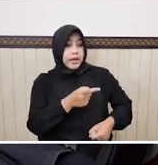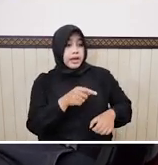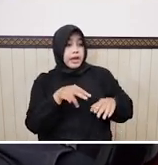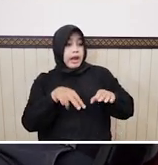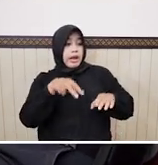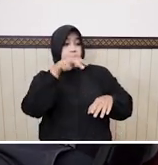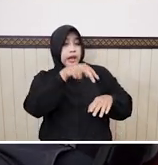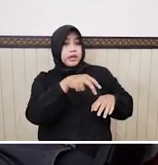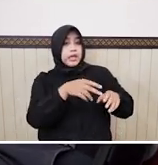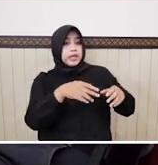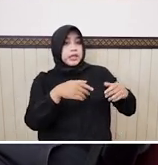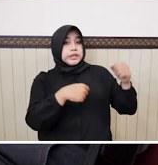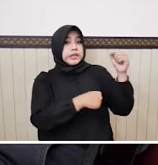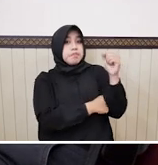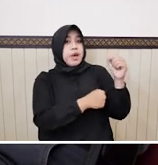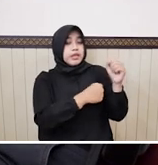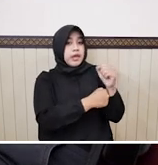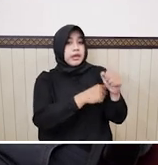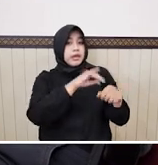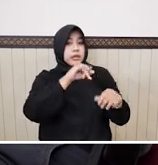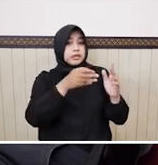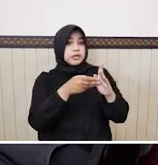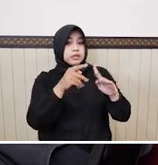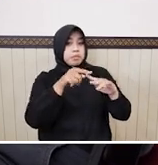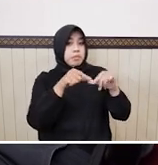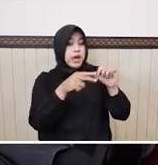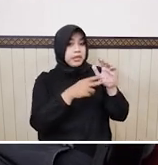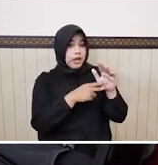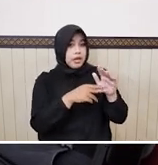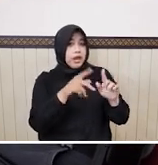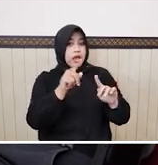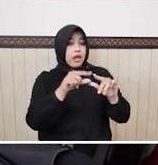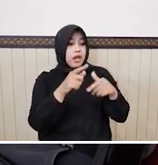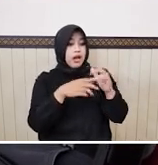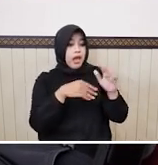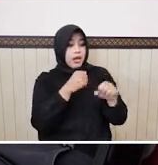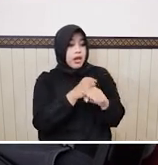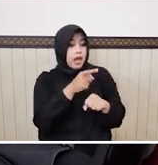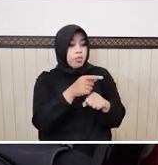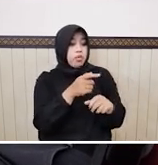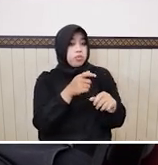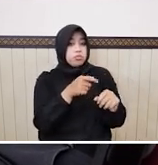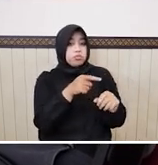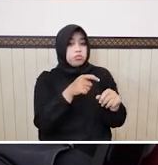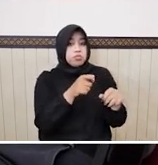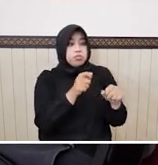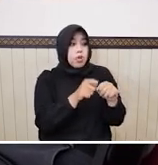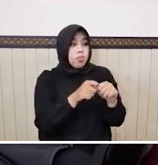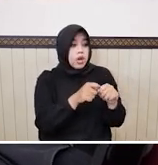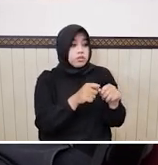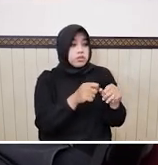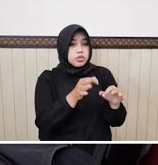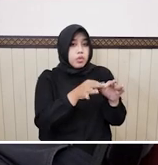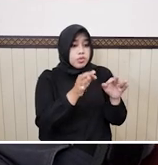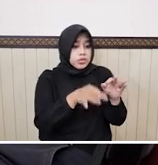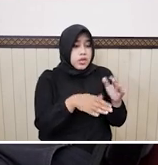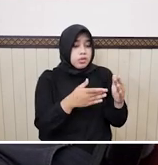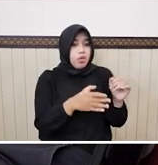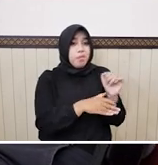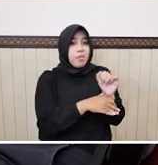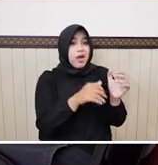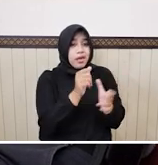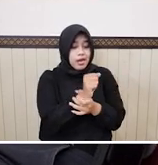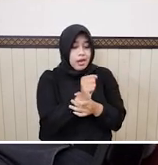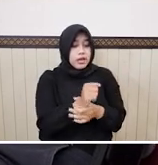anda sedang mencoba menolong atau menjerumuskan ya Kemudian yang kedua Apakah kemudian kalau dia melintas di situ jalan yang khusus